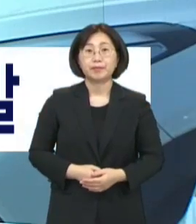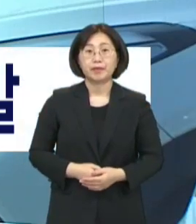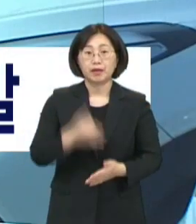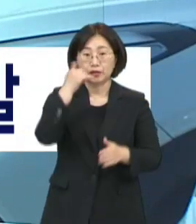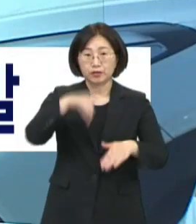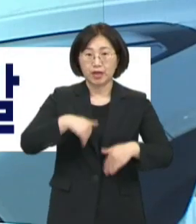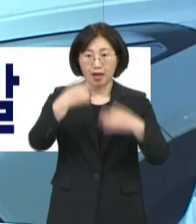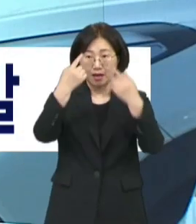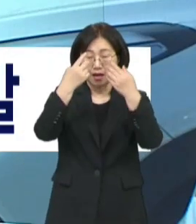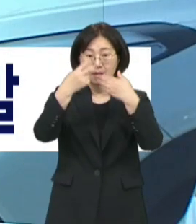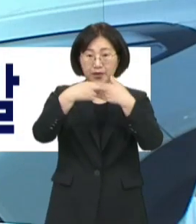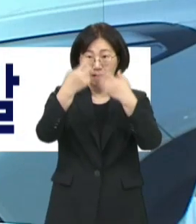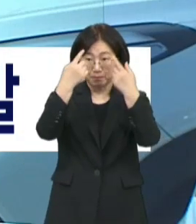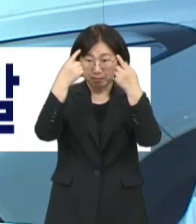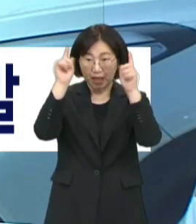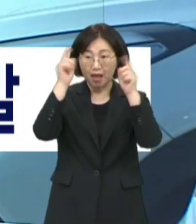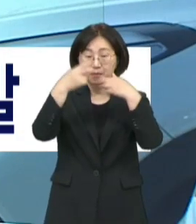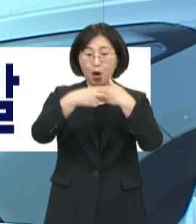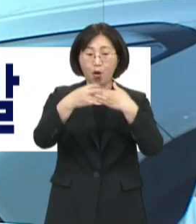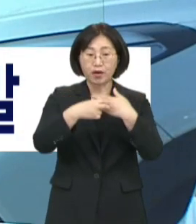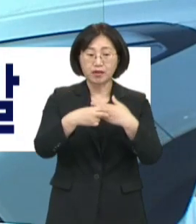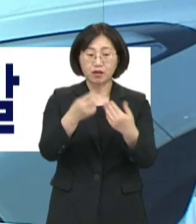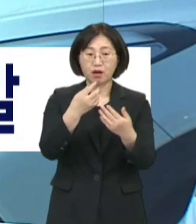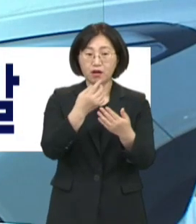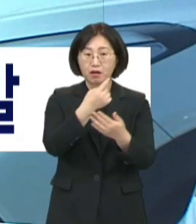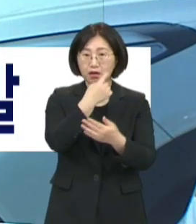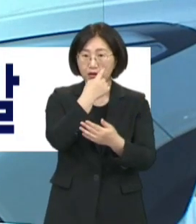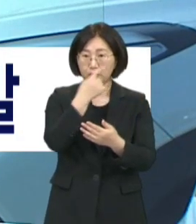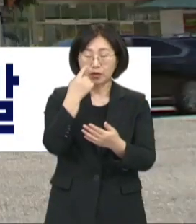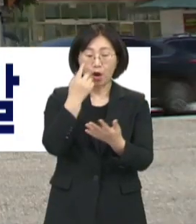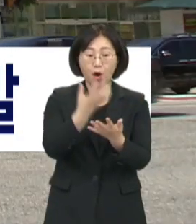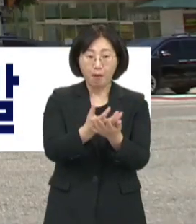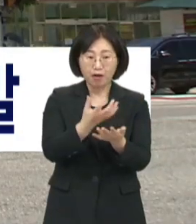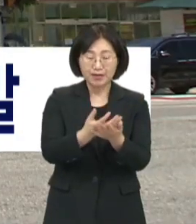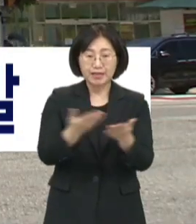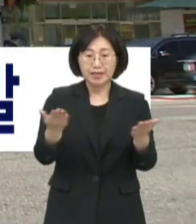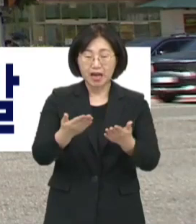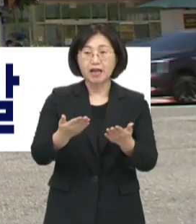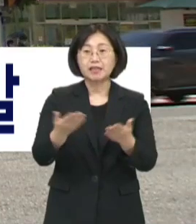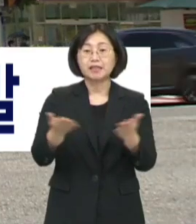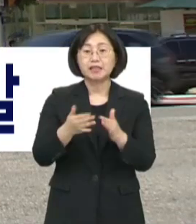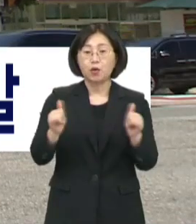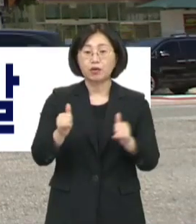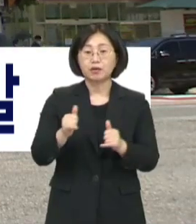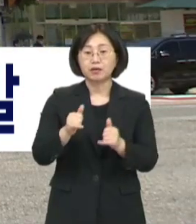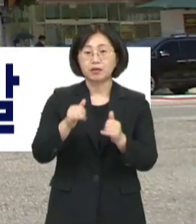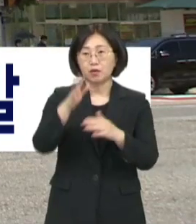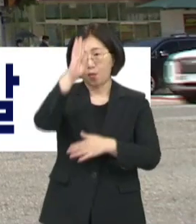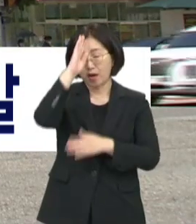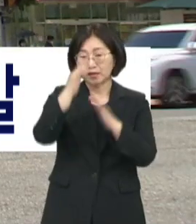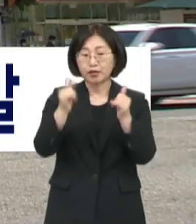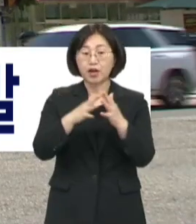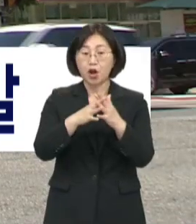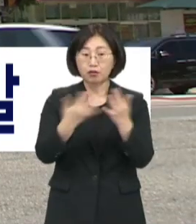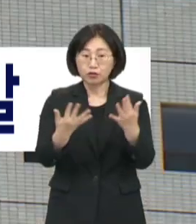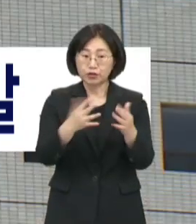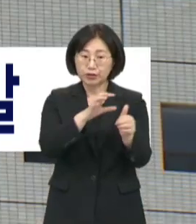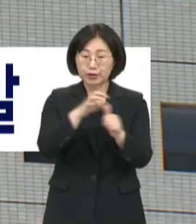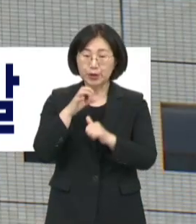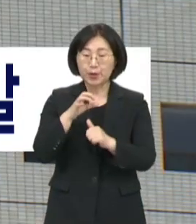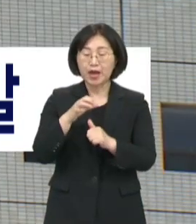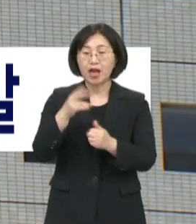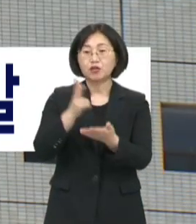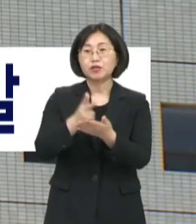충남대 병원에서 증명서 발급 업무를 하던 직원이 환자들의 영수증을 이용해 주차비를 상습 감면 받다